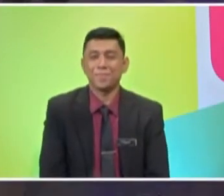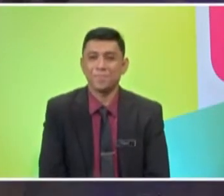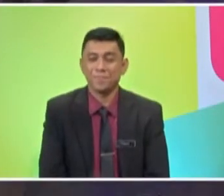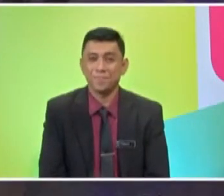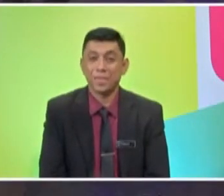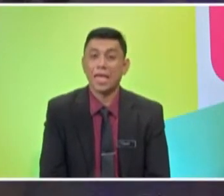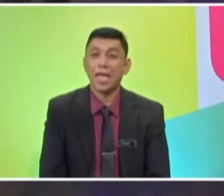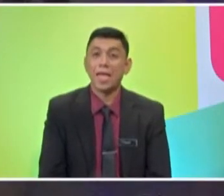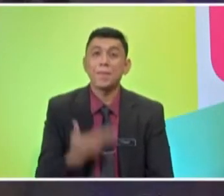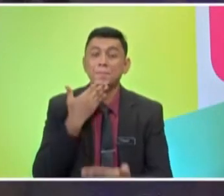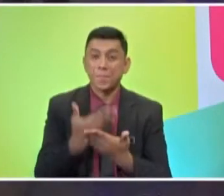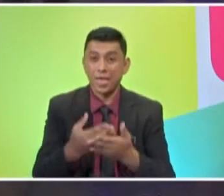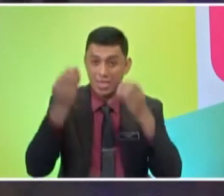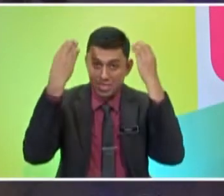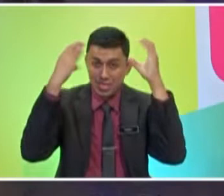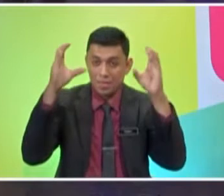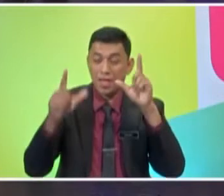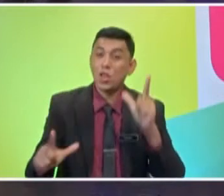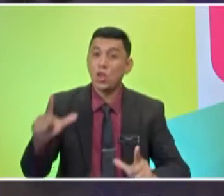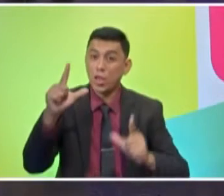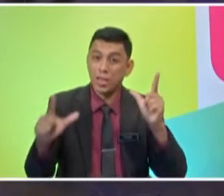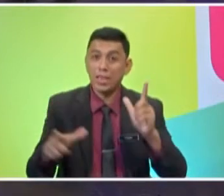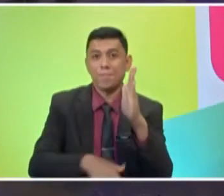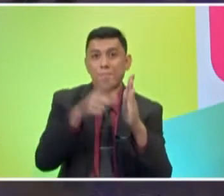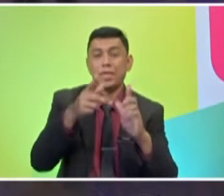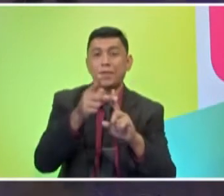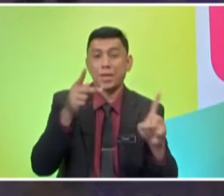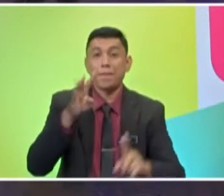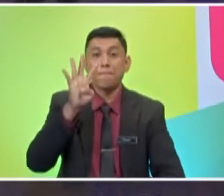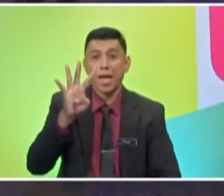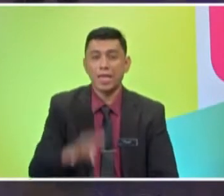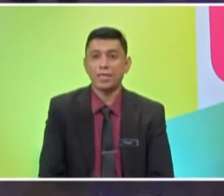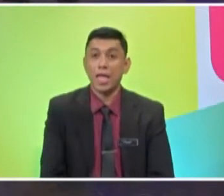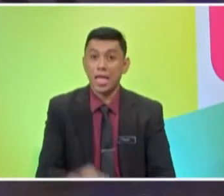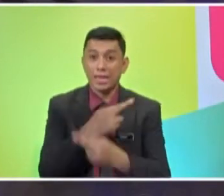Baik, cikgu. Ya. Lori lebih pada empat. Baik, kita